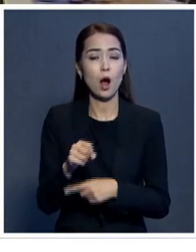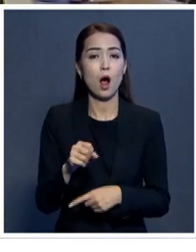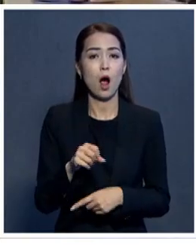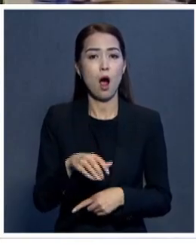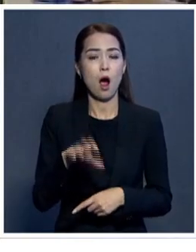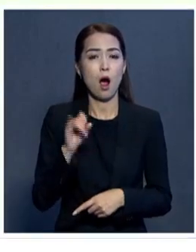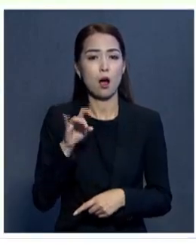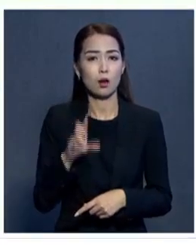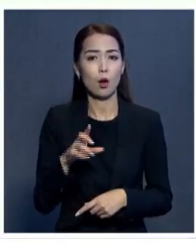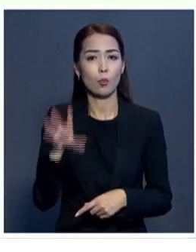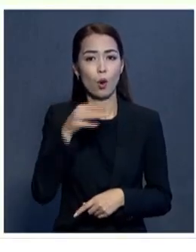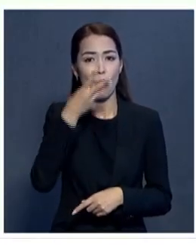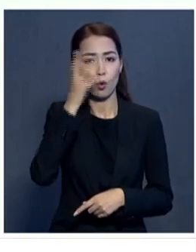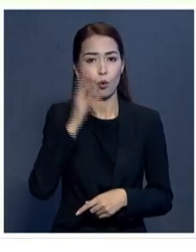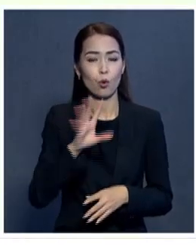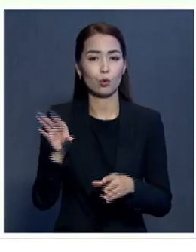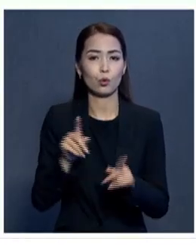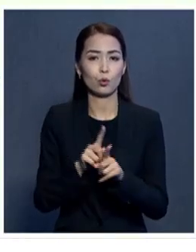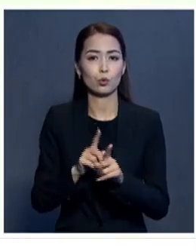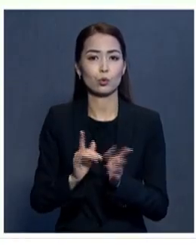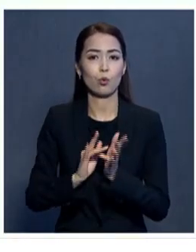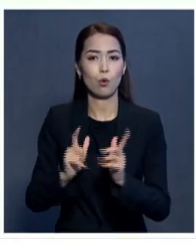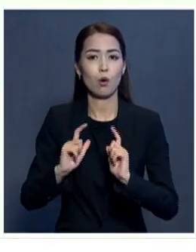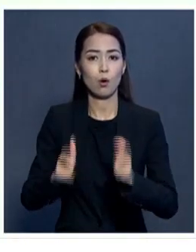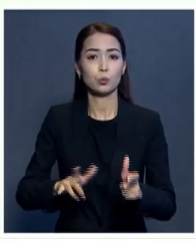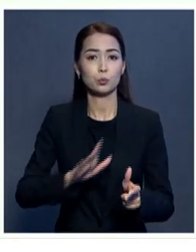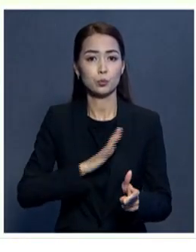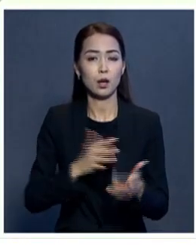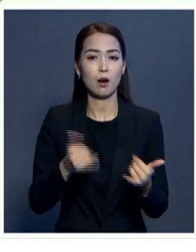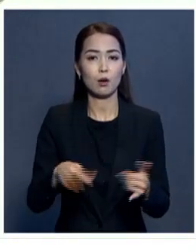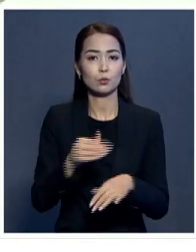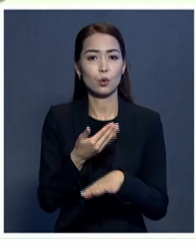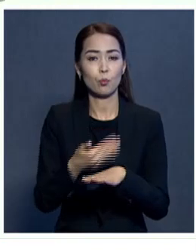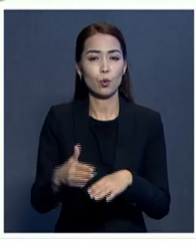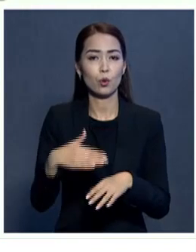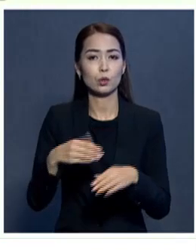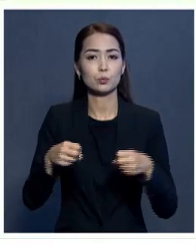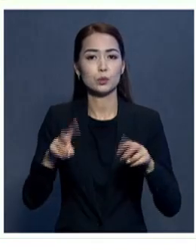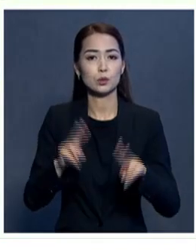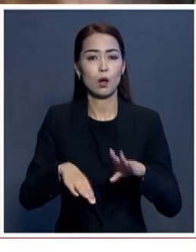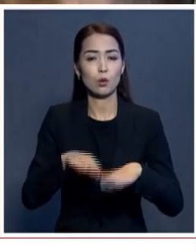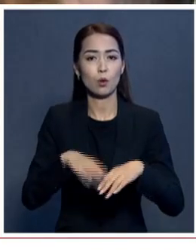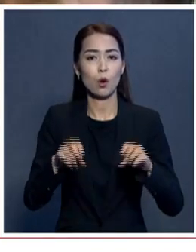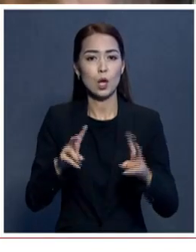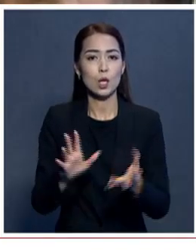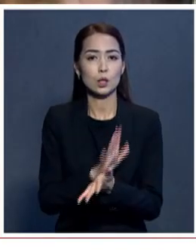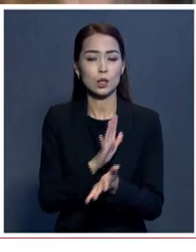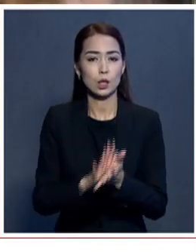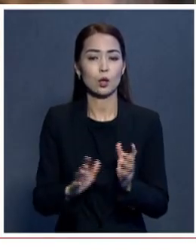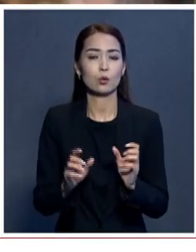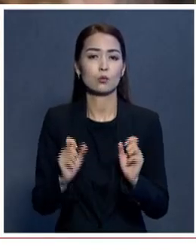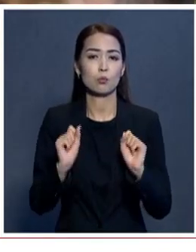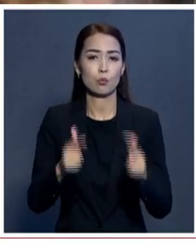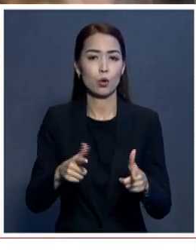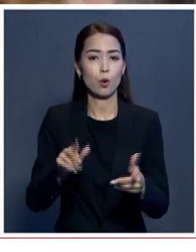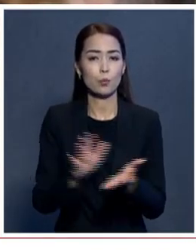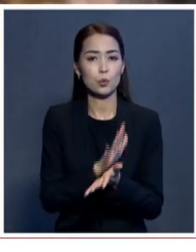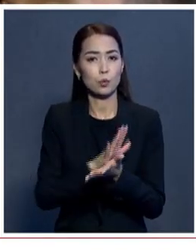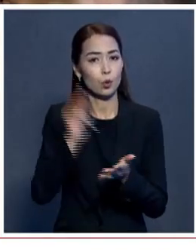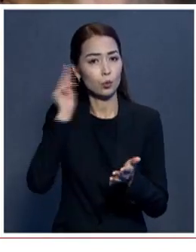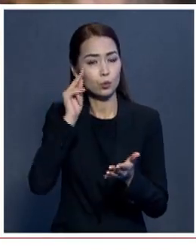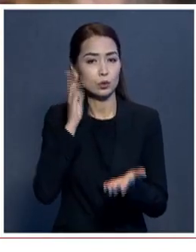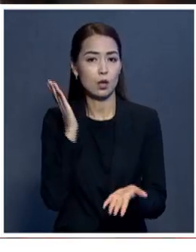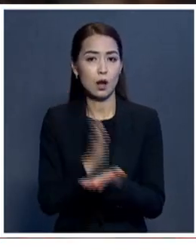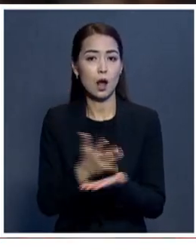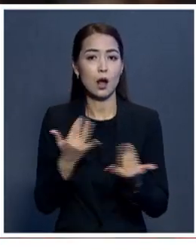Арабиясы корольдігі еліне жолдама берілмекші. Бұдан бөлек олар кәсіпкерлерге арналған курсты тегін оқуға мүмкіндік алады. Яғни жас